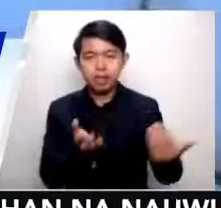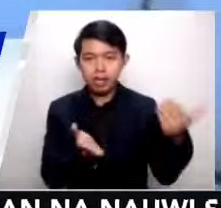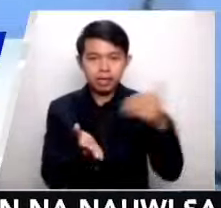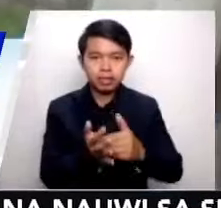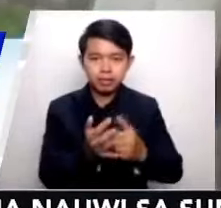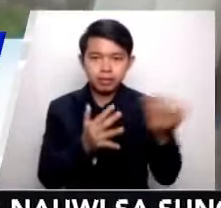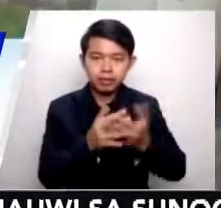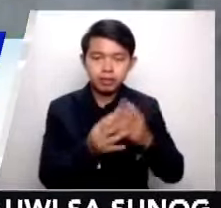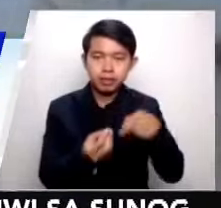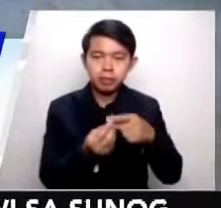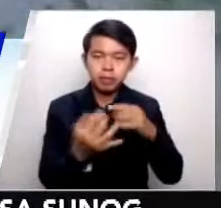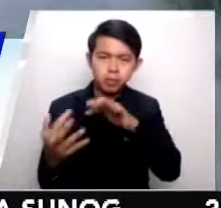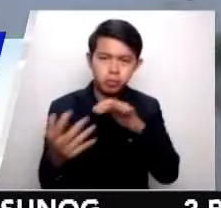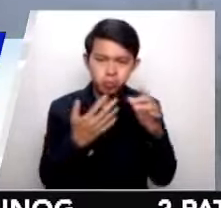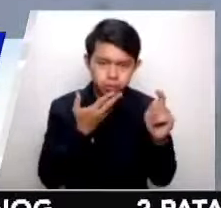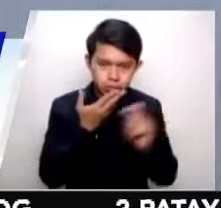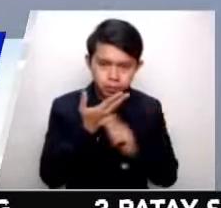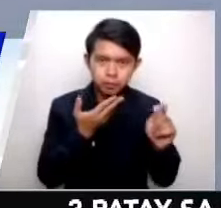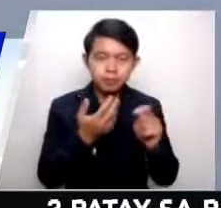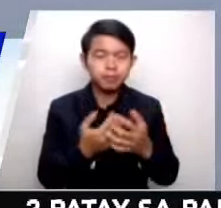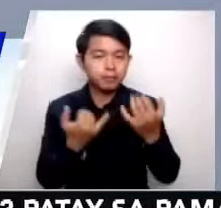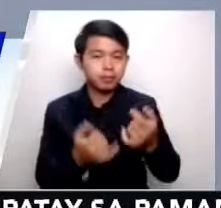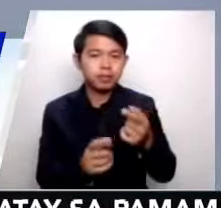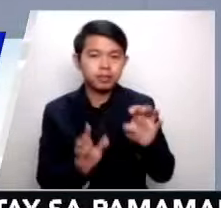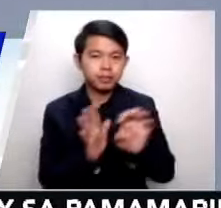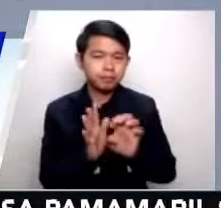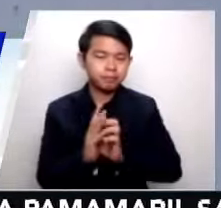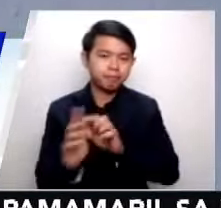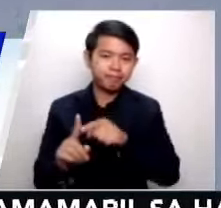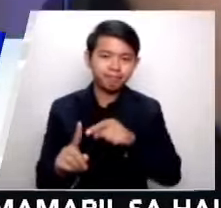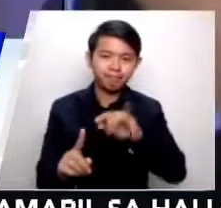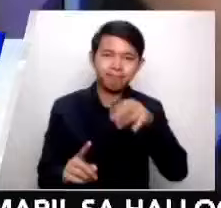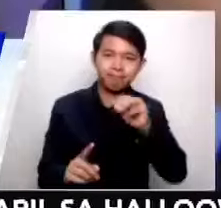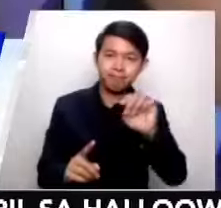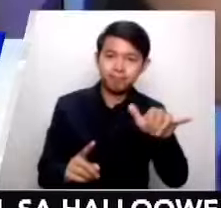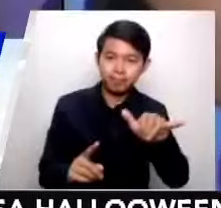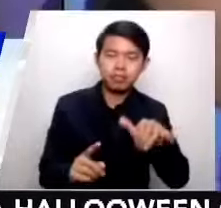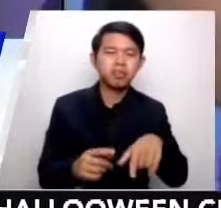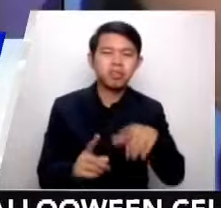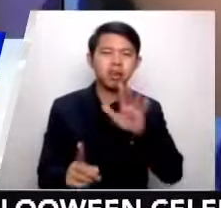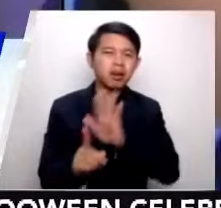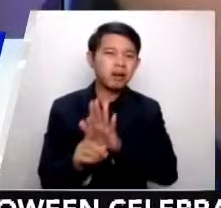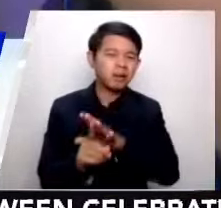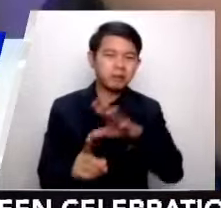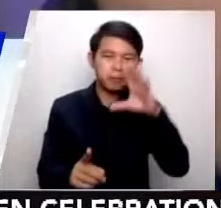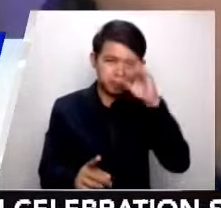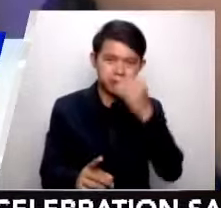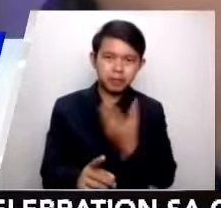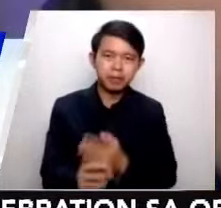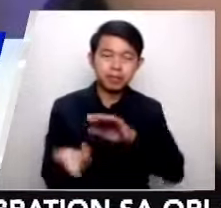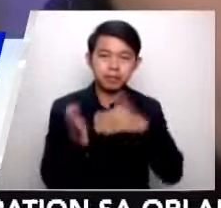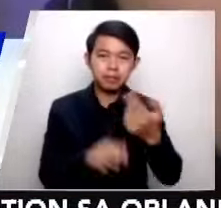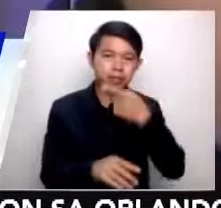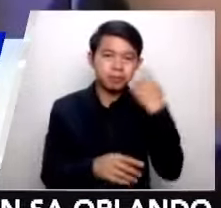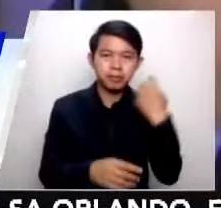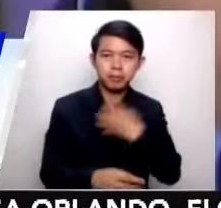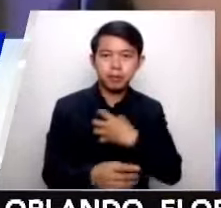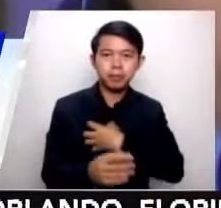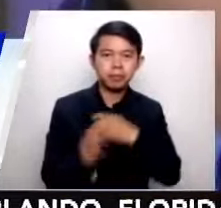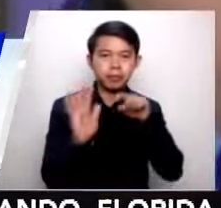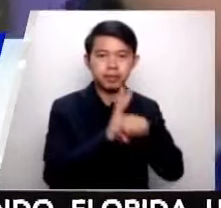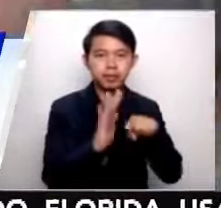Tulad di Tatay Jimmy, na ang anak ay namatay sa police operation noong 2016. Nararamdaman ko po na parang mamigyan